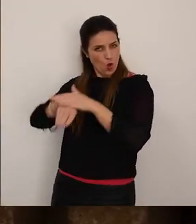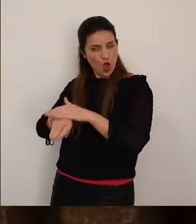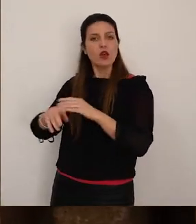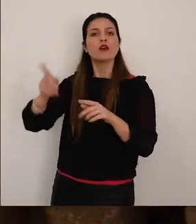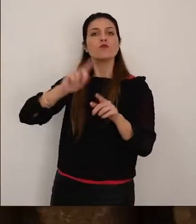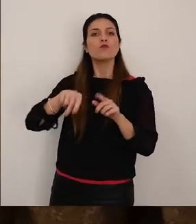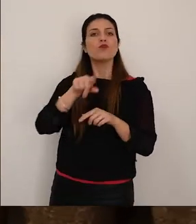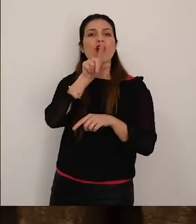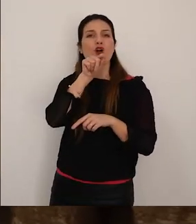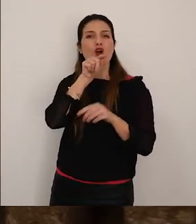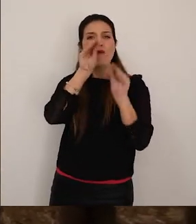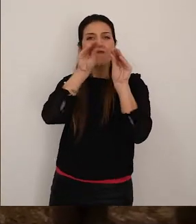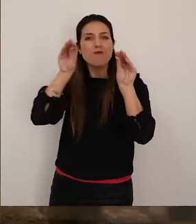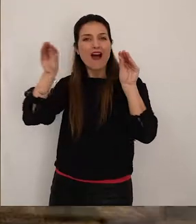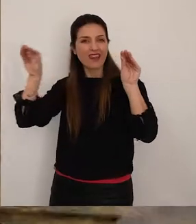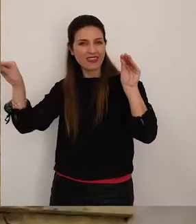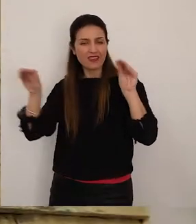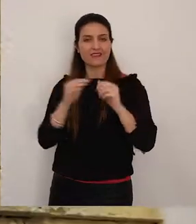la colombaia.